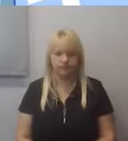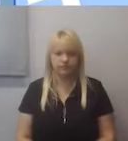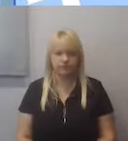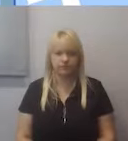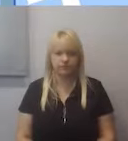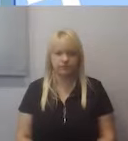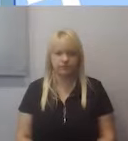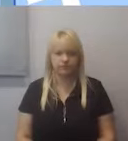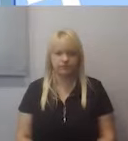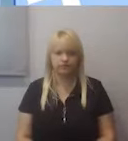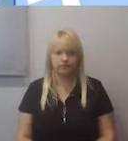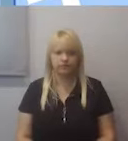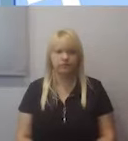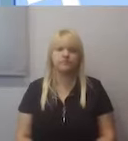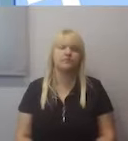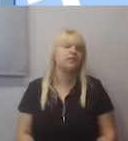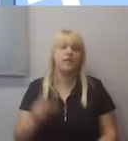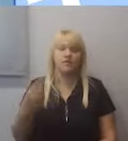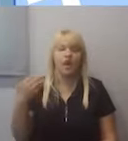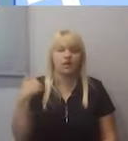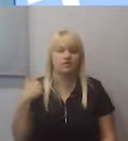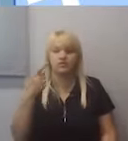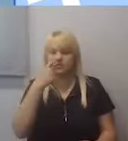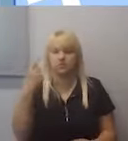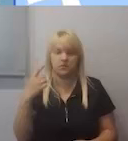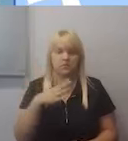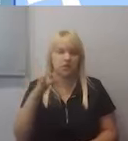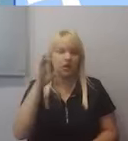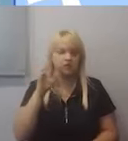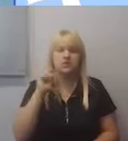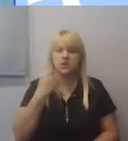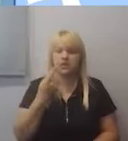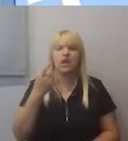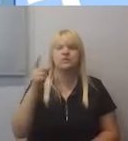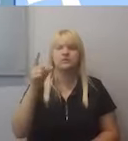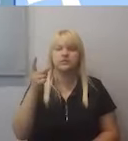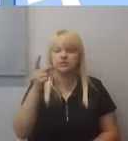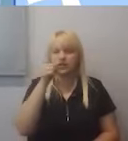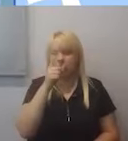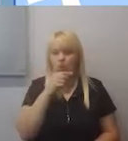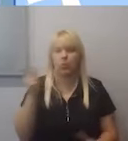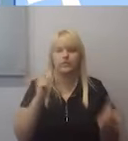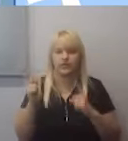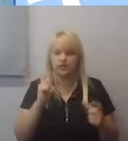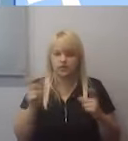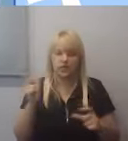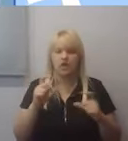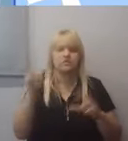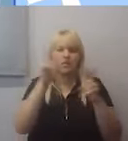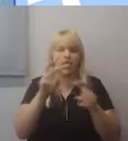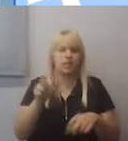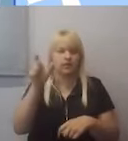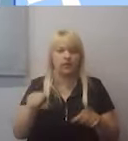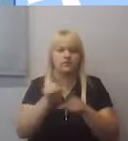paldies atgādināšu mēs nupat klausījāmies rīgas stradiņa universitātes pētnieku un arī lektoru drošības un